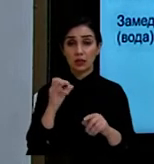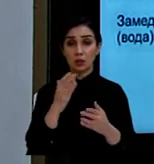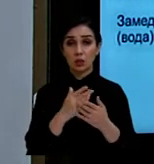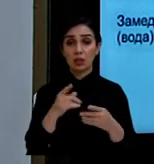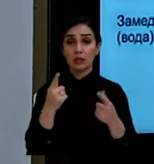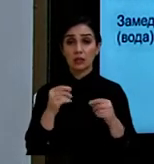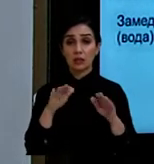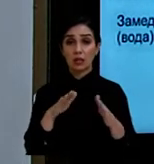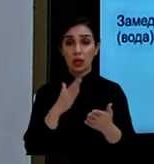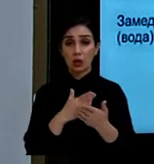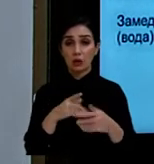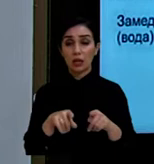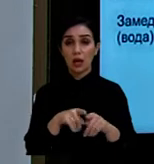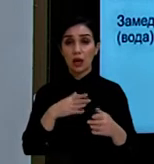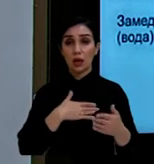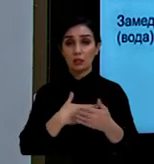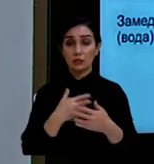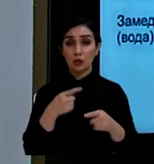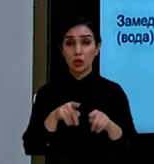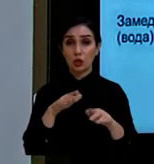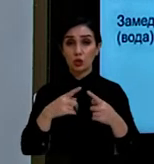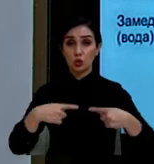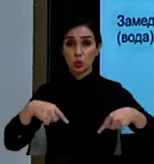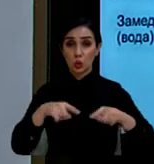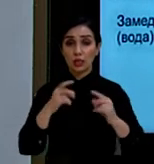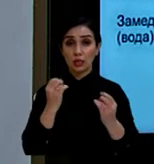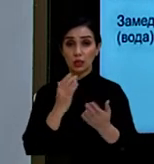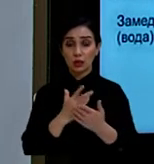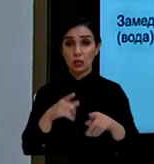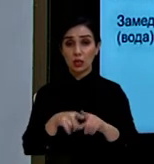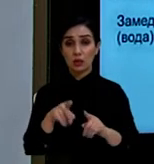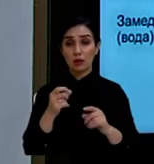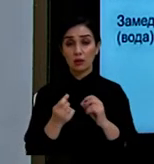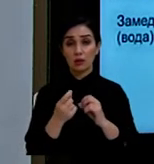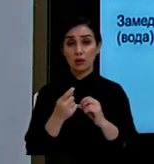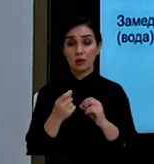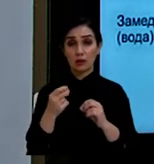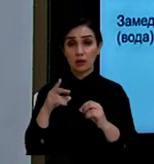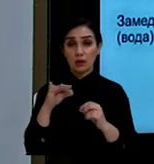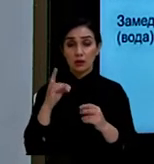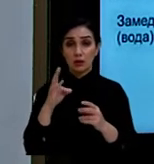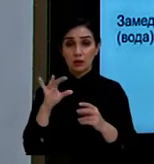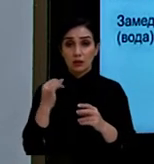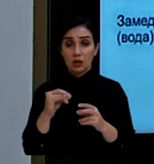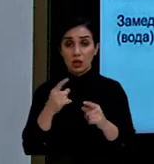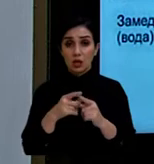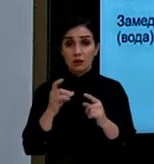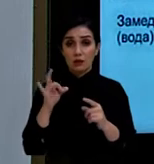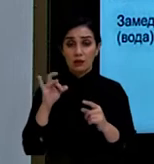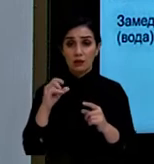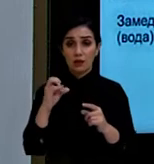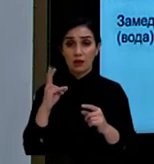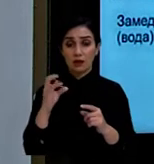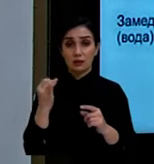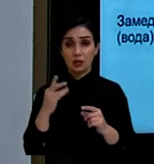где находится активная зона, где происходят эти ядерные реакции. Имеется замедлитель,